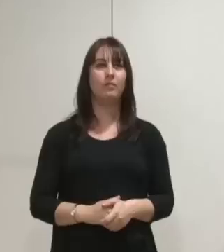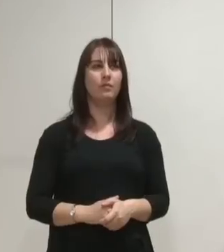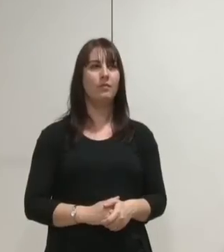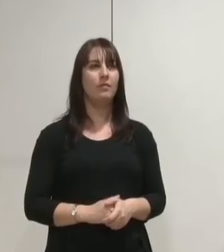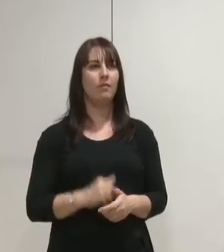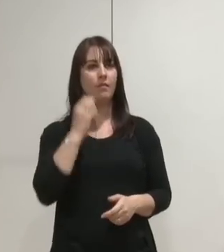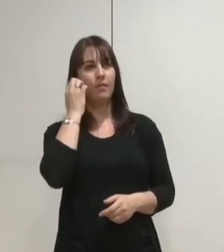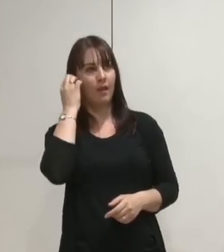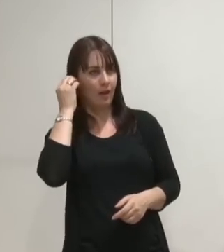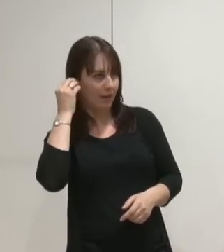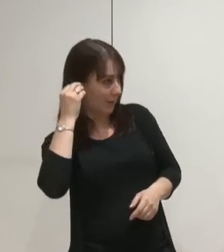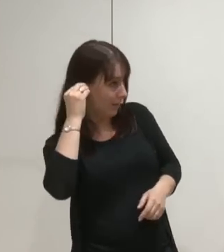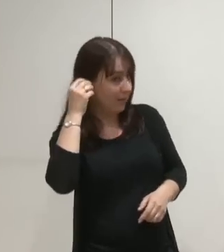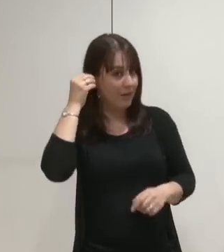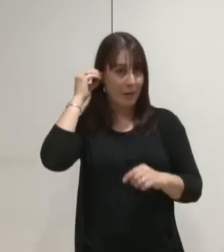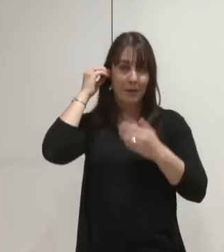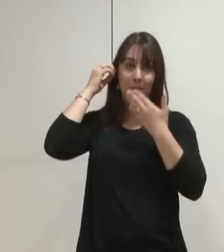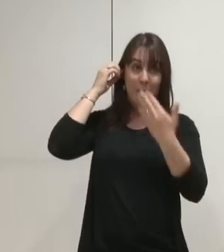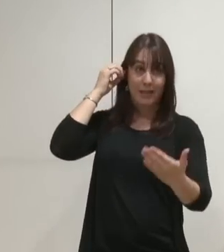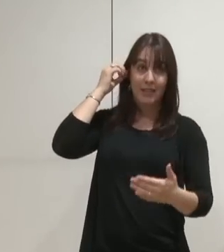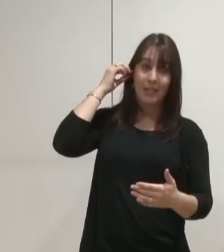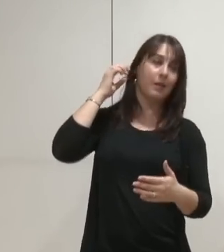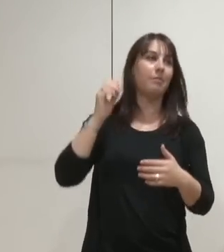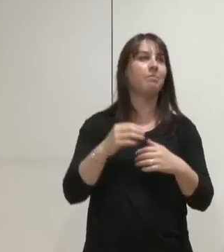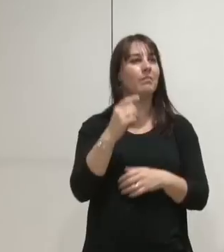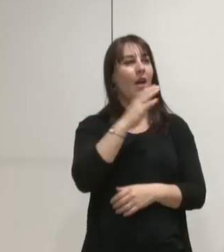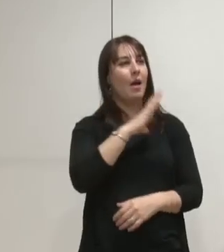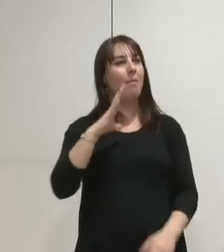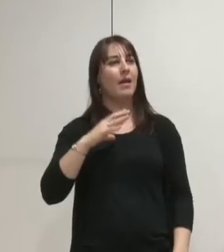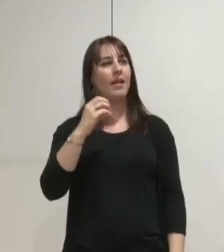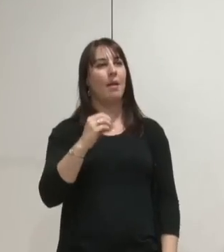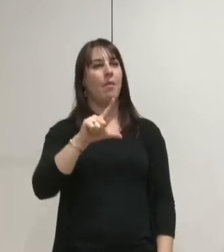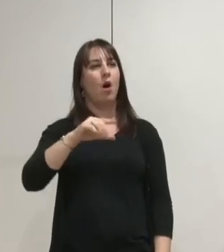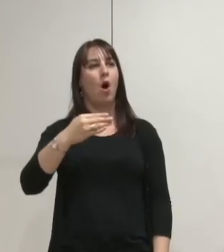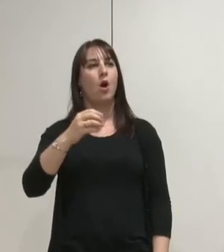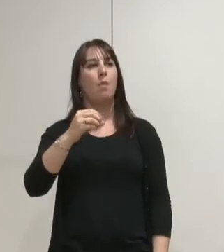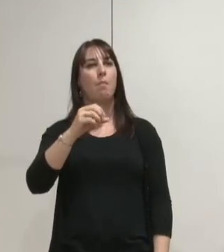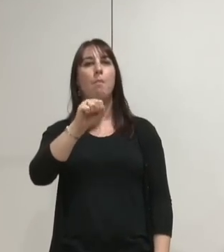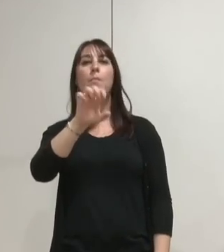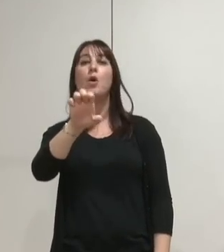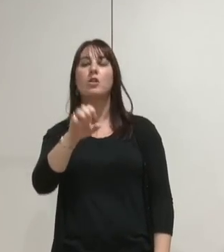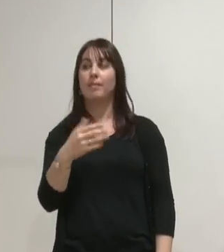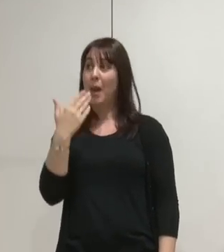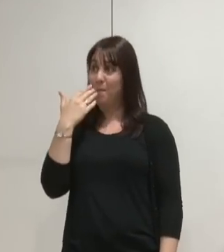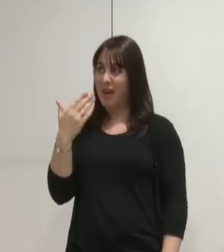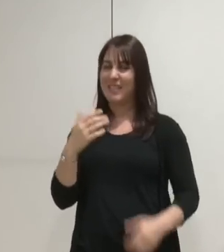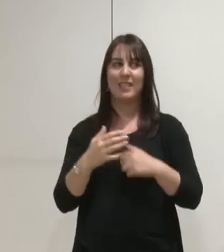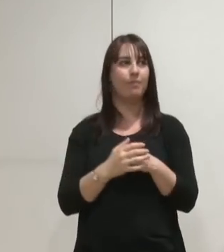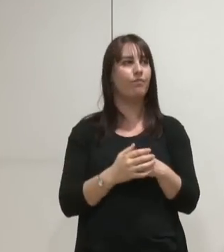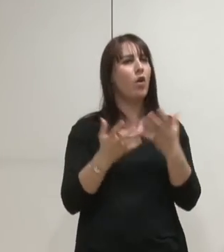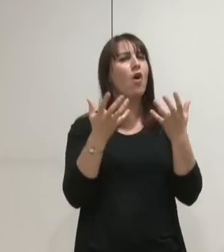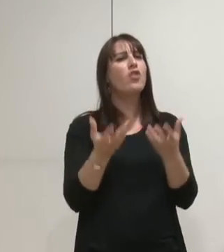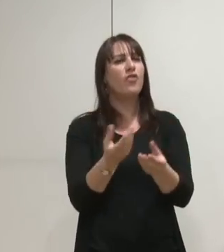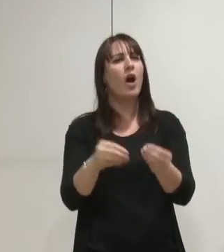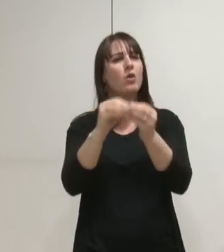remercie merci madamemos merci jeis apporter quelques précisions